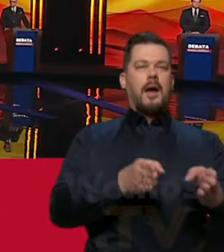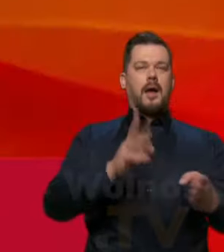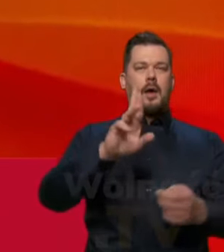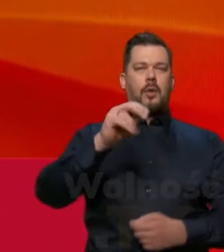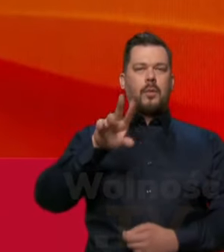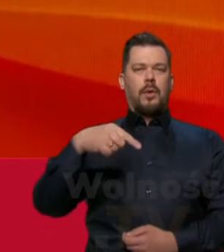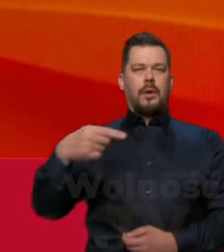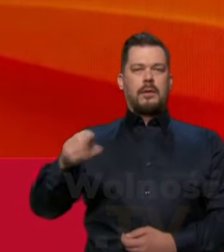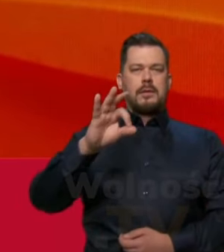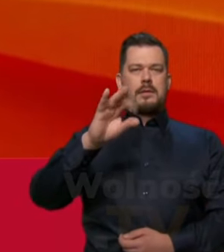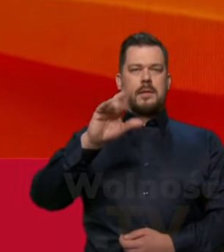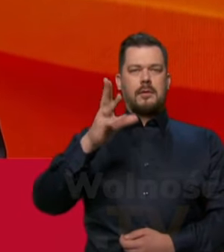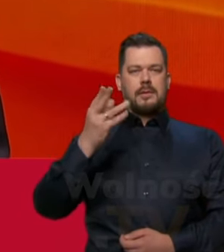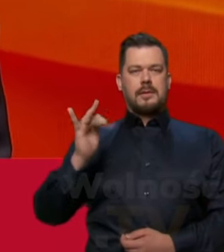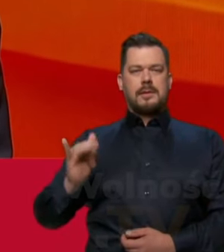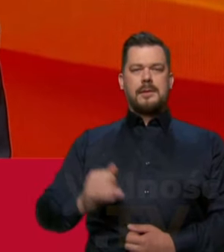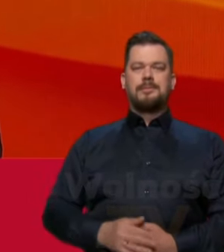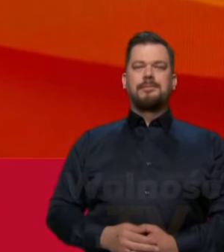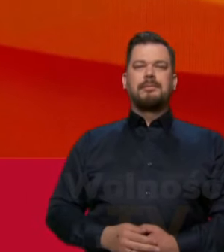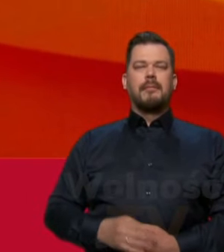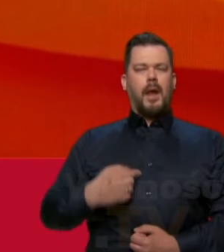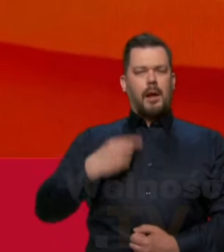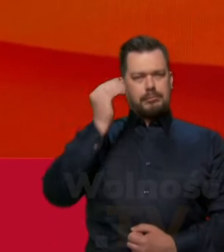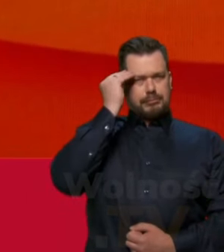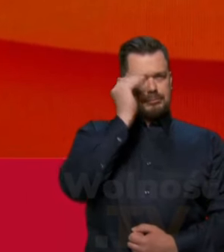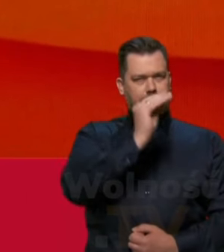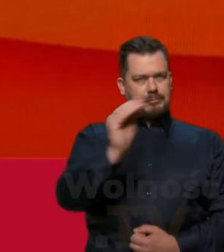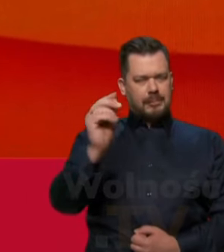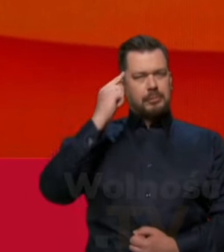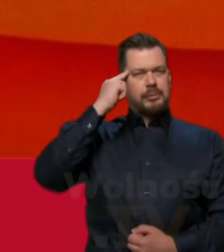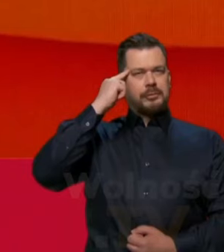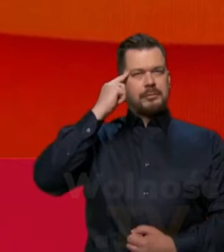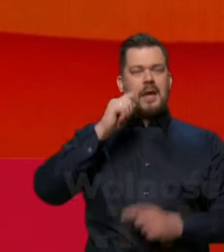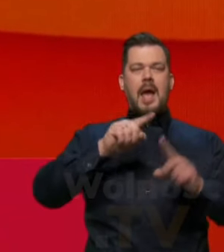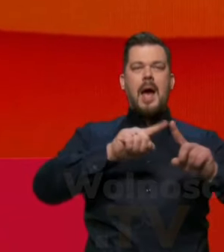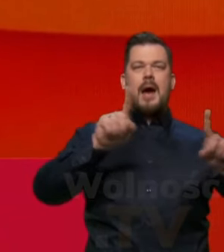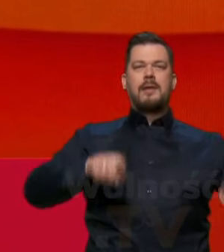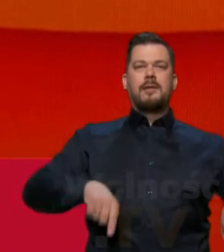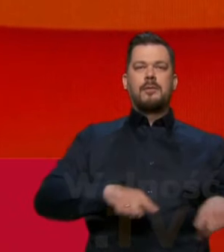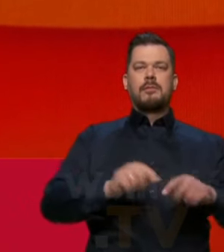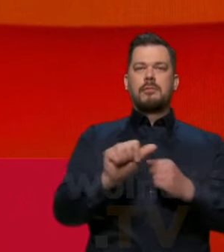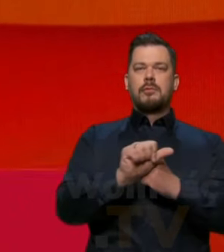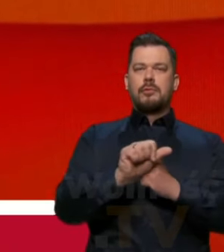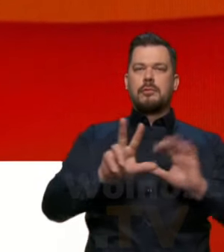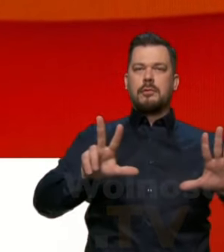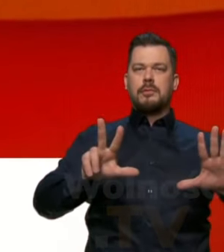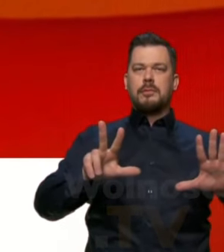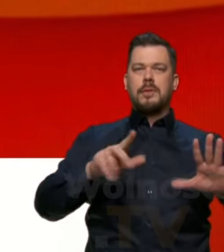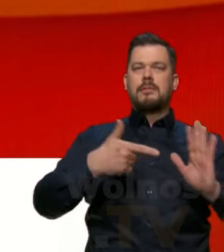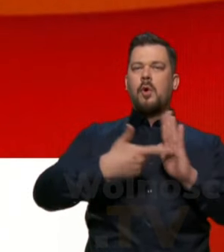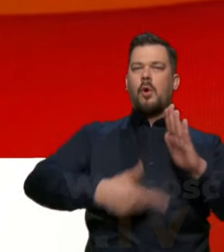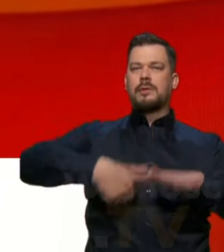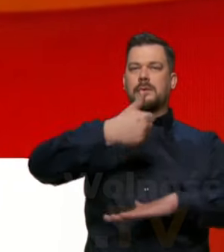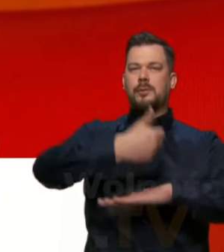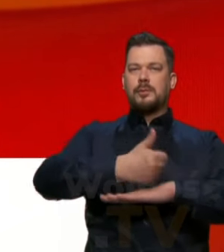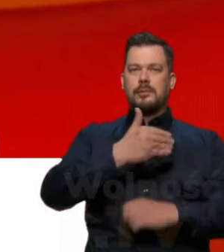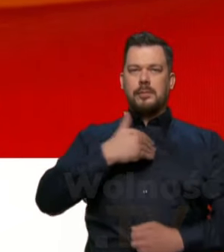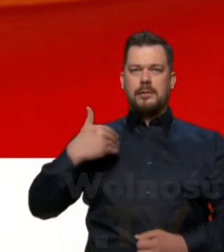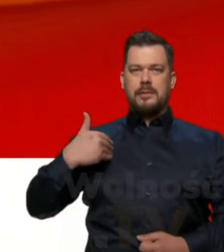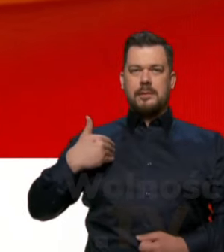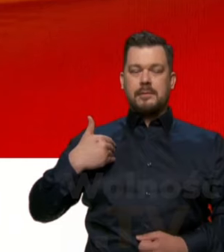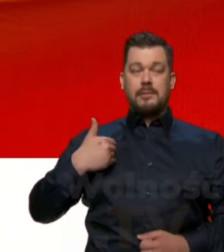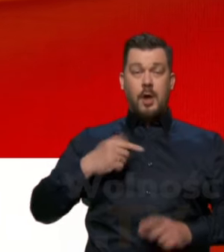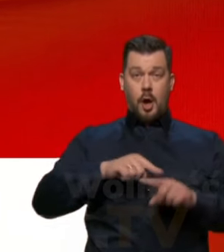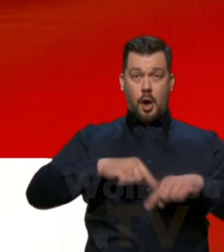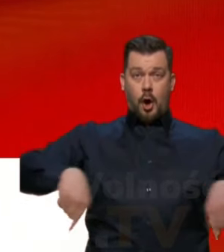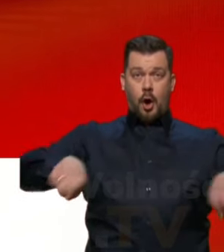Starosielec. Pragnę przypomnieć państwu artykuł 68 Konstytucji Rzeczpospolitej, który mówi: